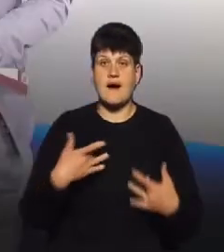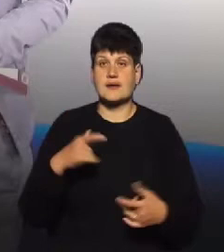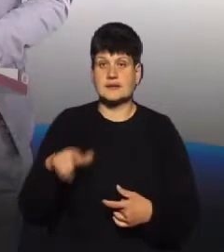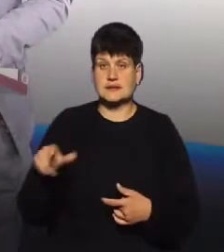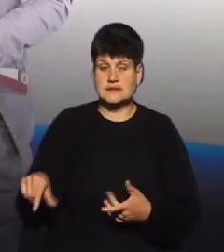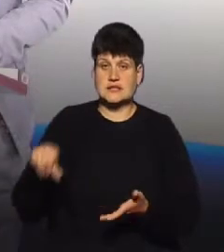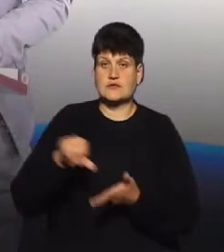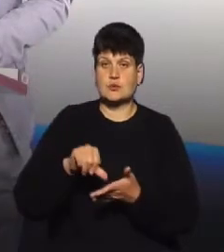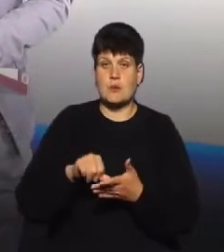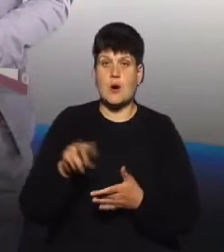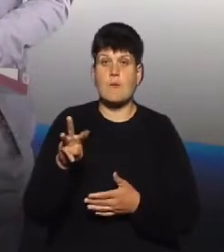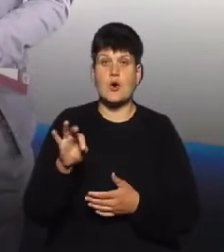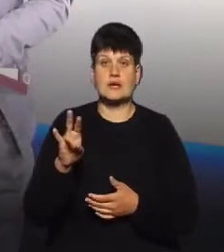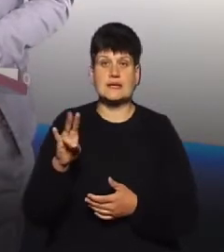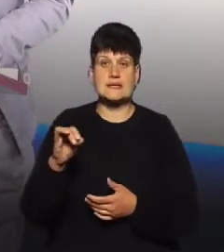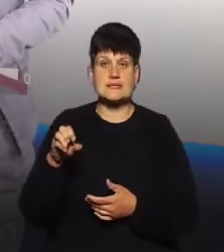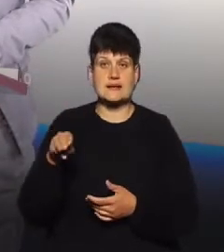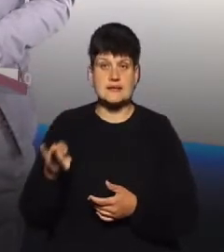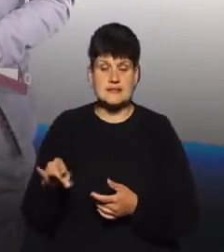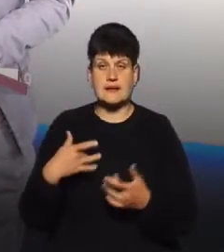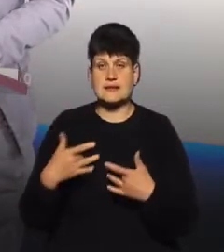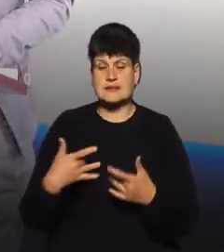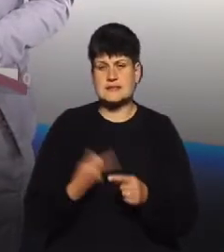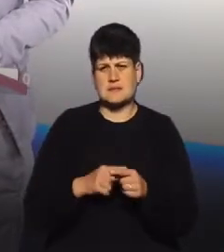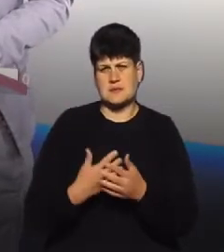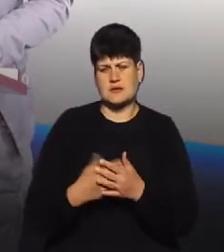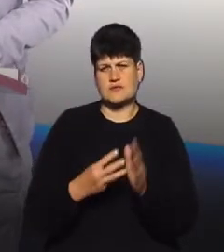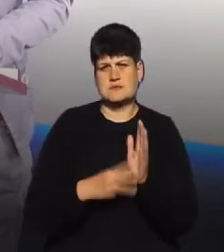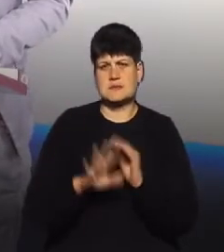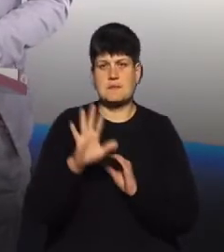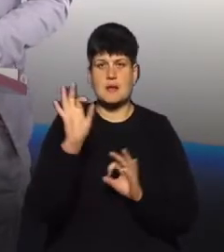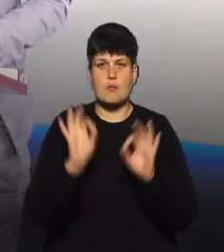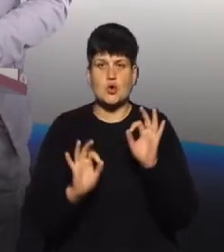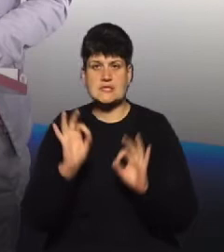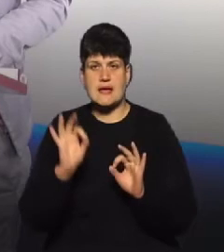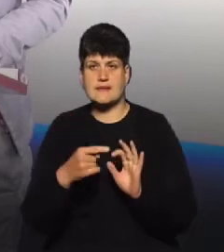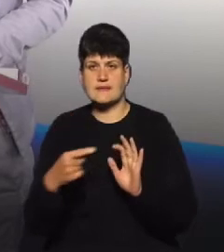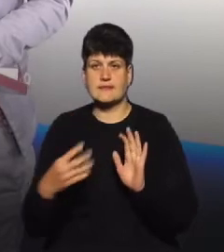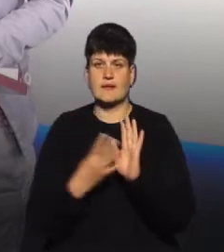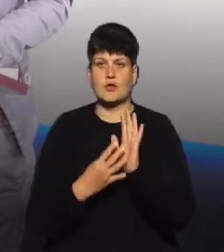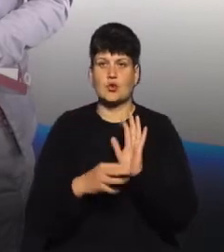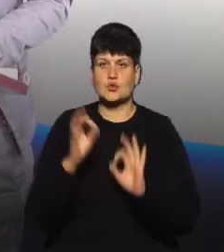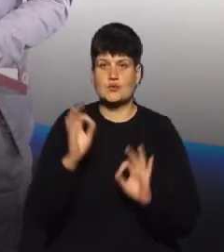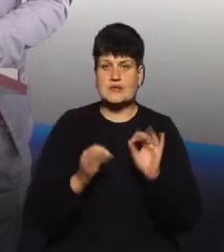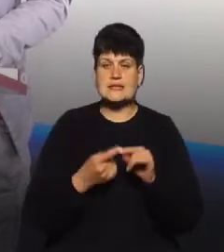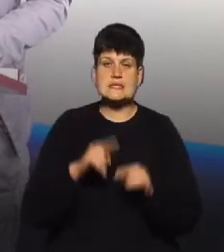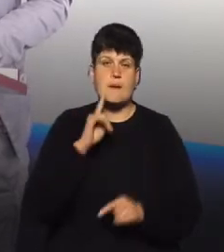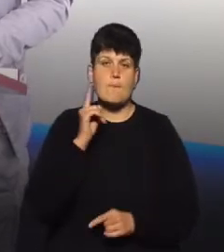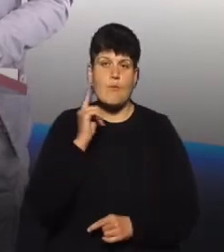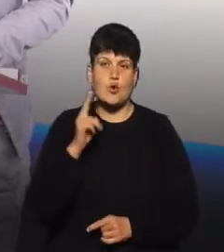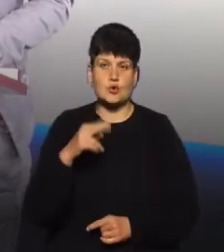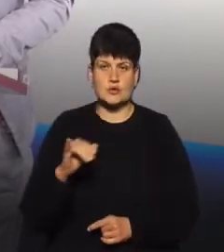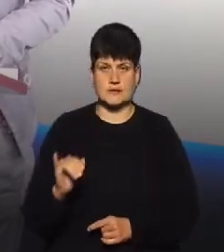на сцені, це процентів 85-90 – це вже молоді. І